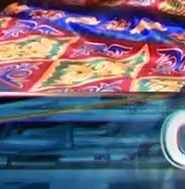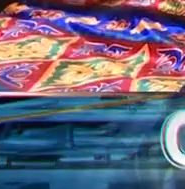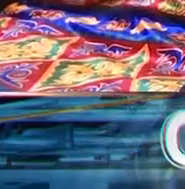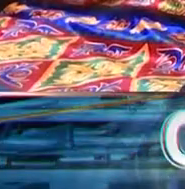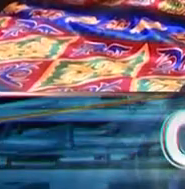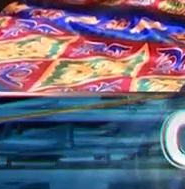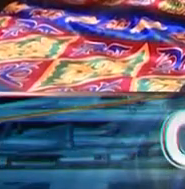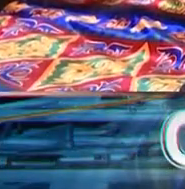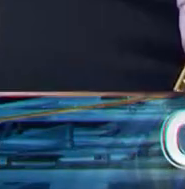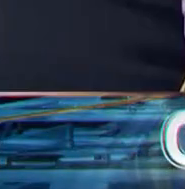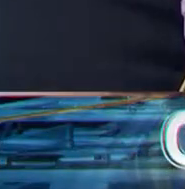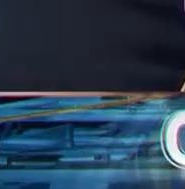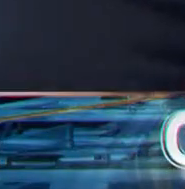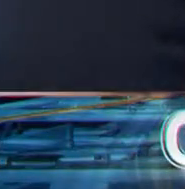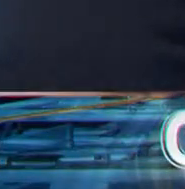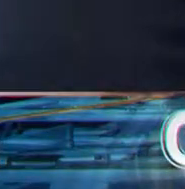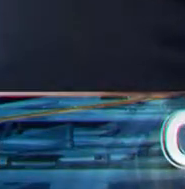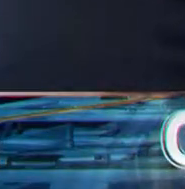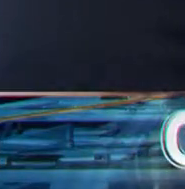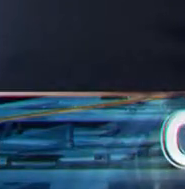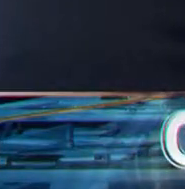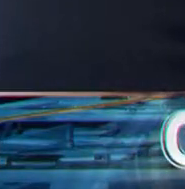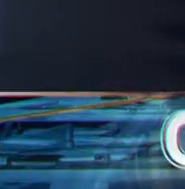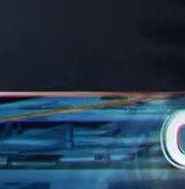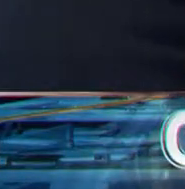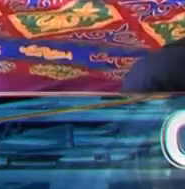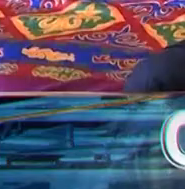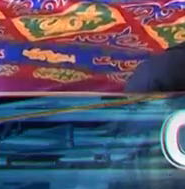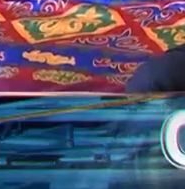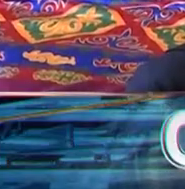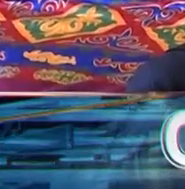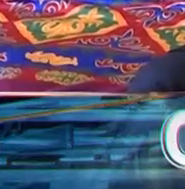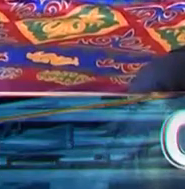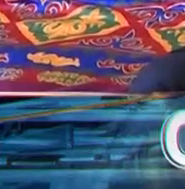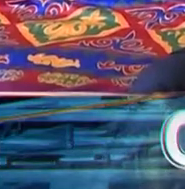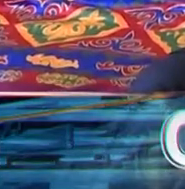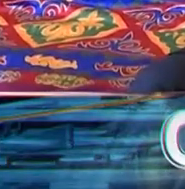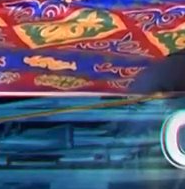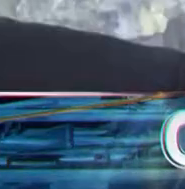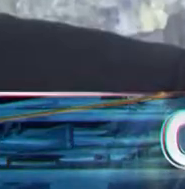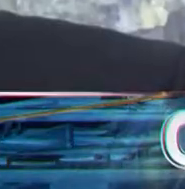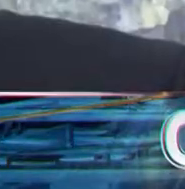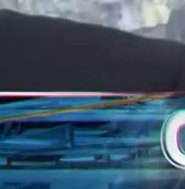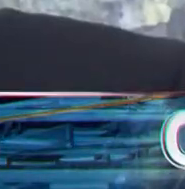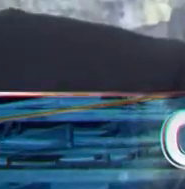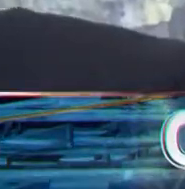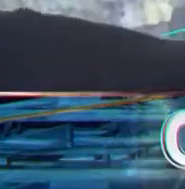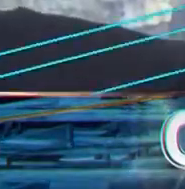низкий поклон в плате лавкам районе день рождения празднует единственный ветеран великой отечественной